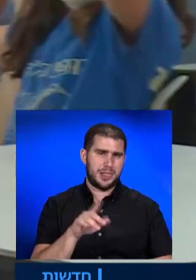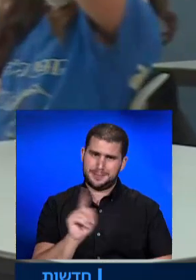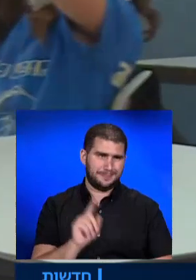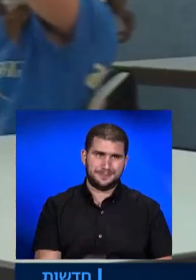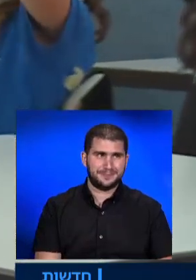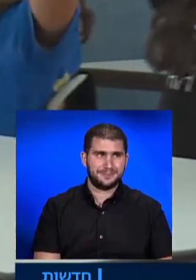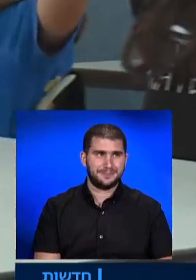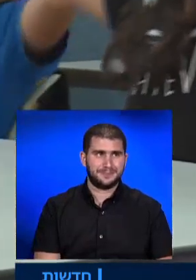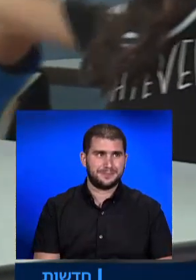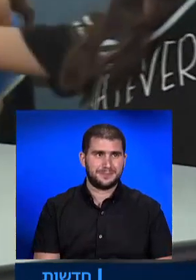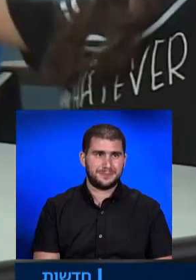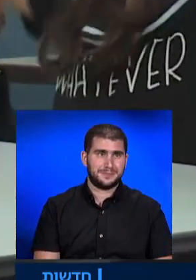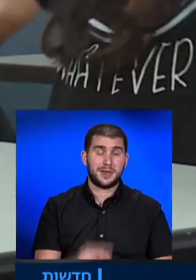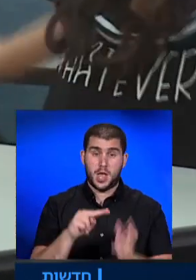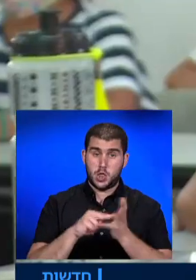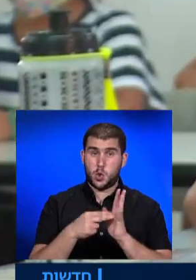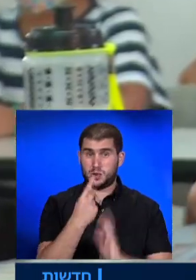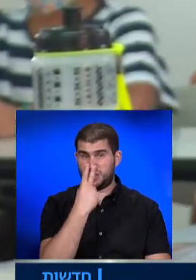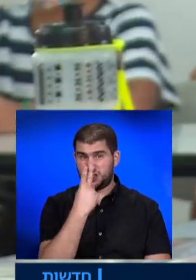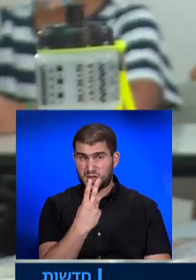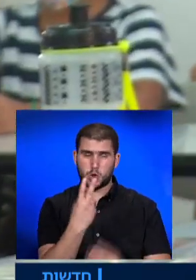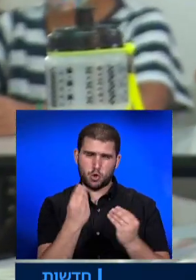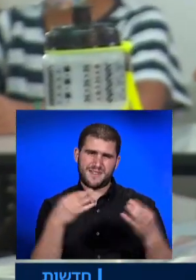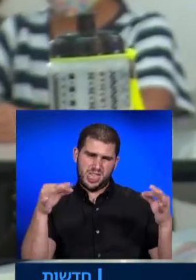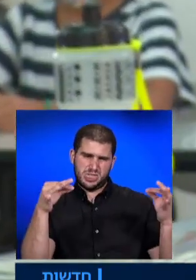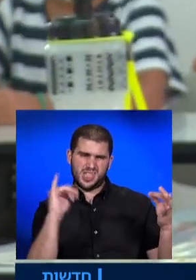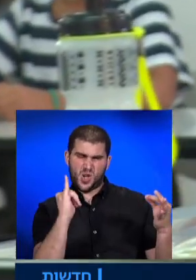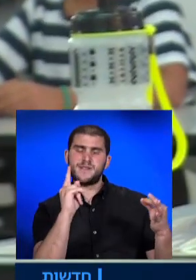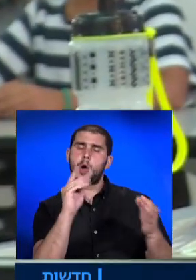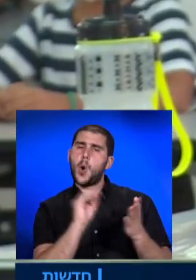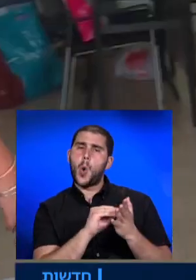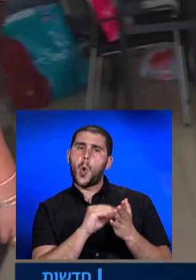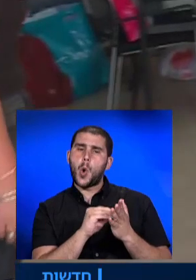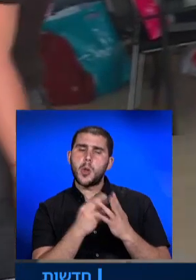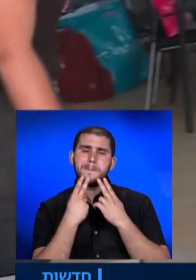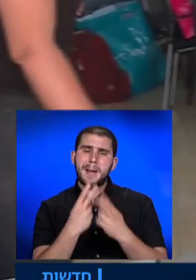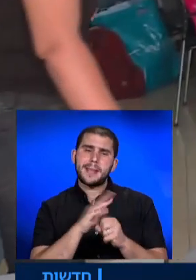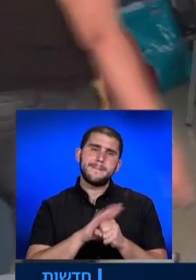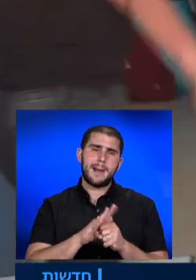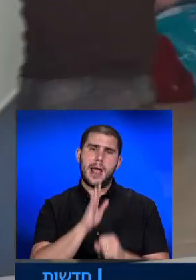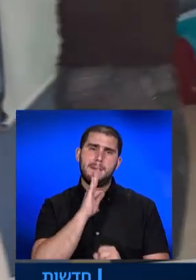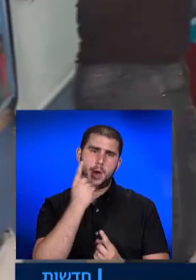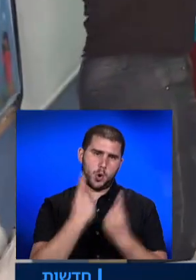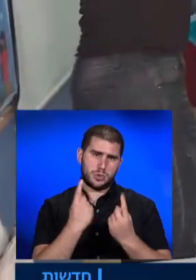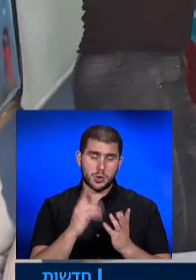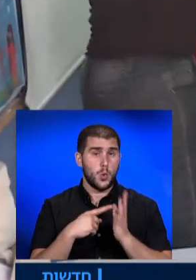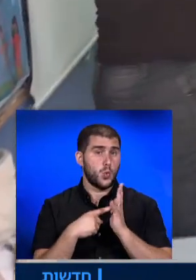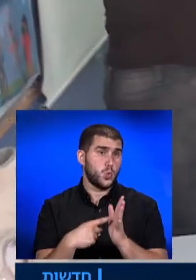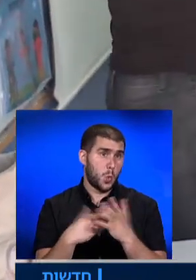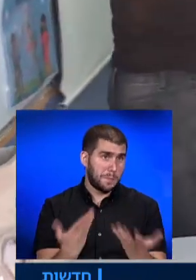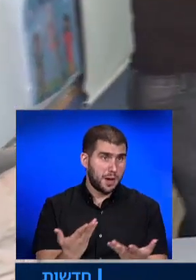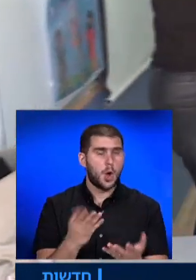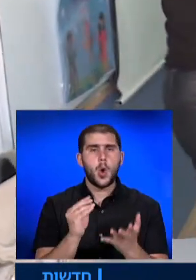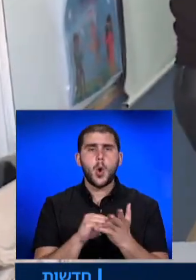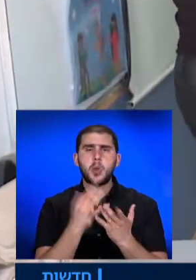והתוכנית הזאת, שנראית טוב על הנייר, עדיין לא נותנת מענה לבעיות רבות. למשל, טרם ברור איכן ילמדו